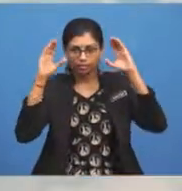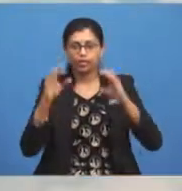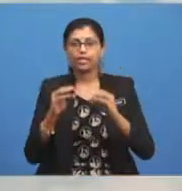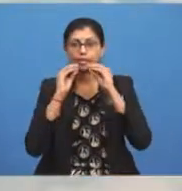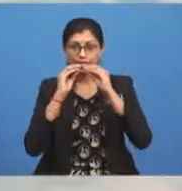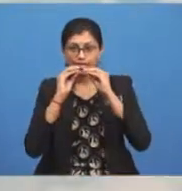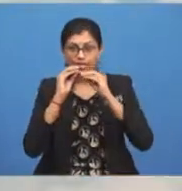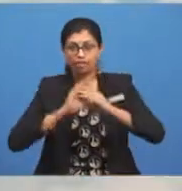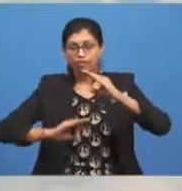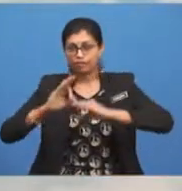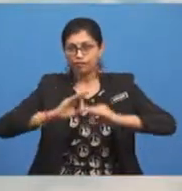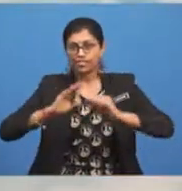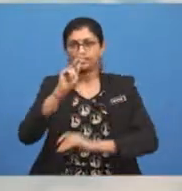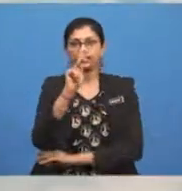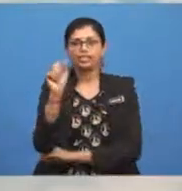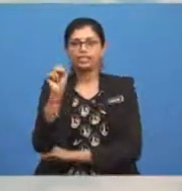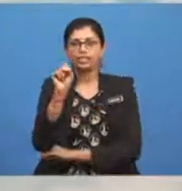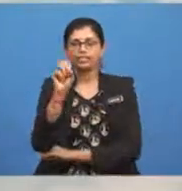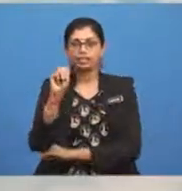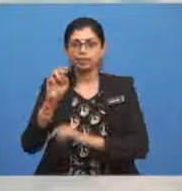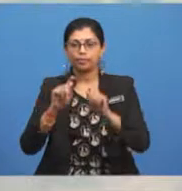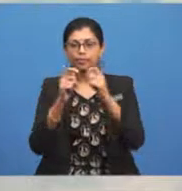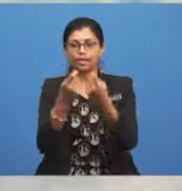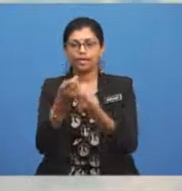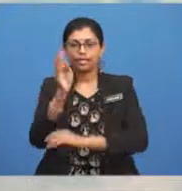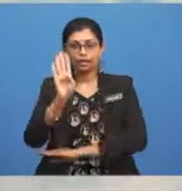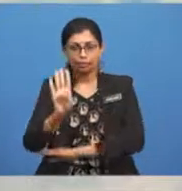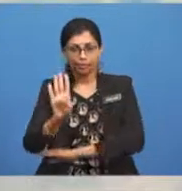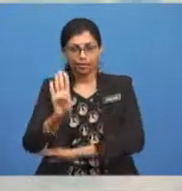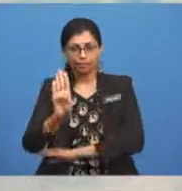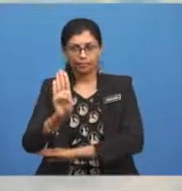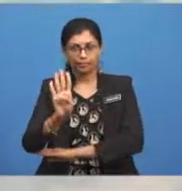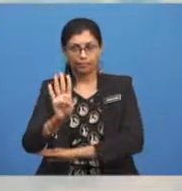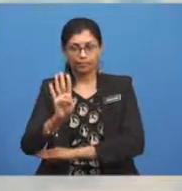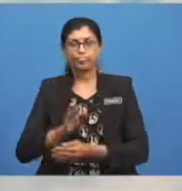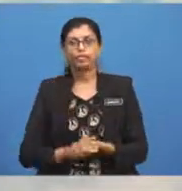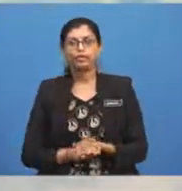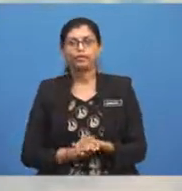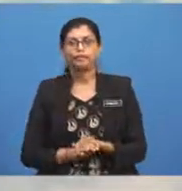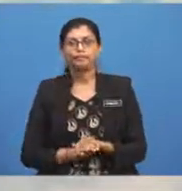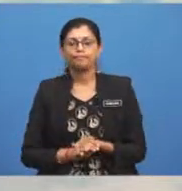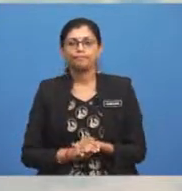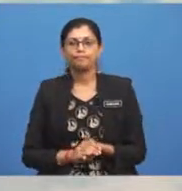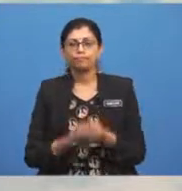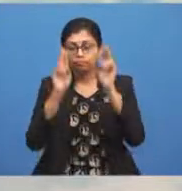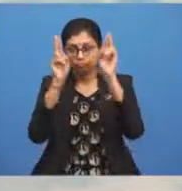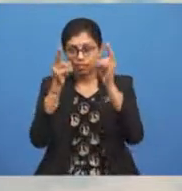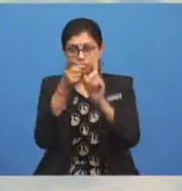Fizik KSSM Tingkatan 4. Tajuk kita pada kali ini ialah dari bab